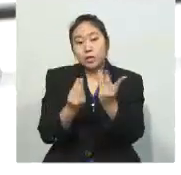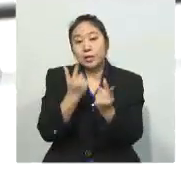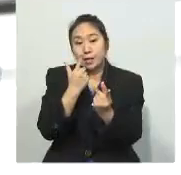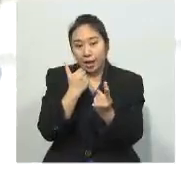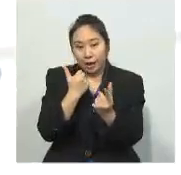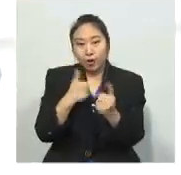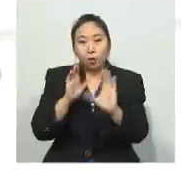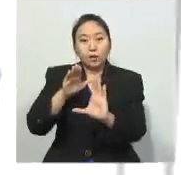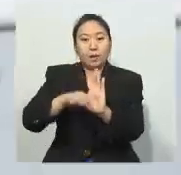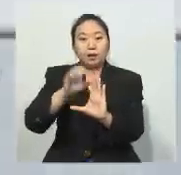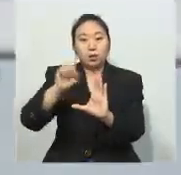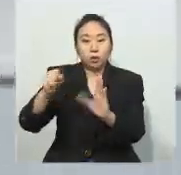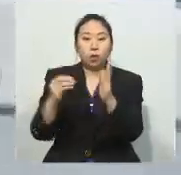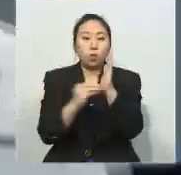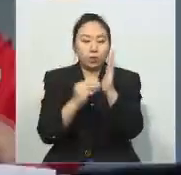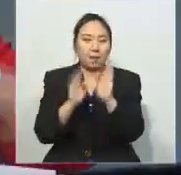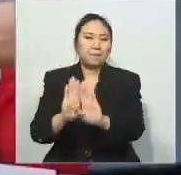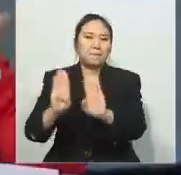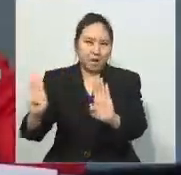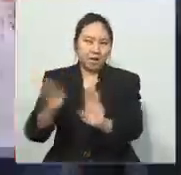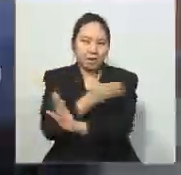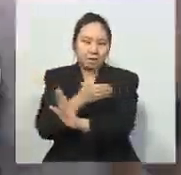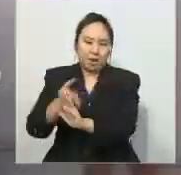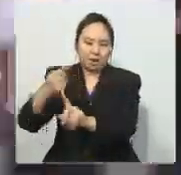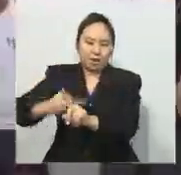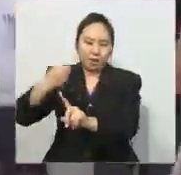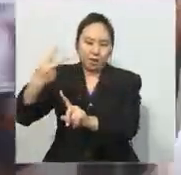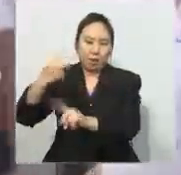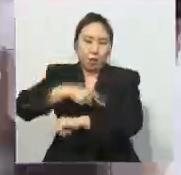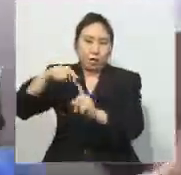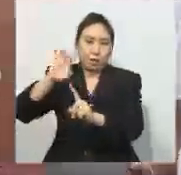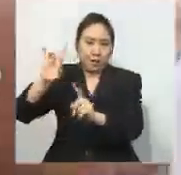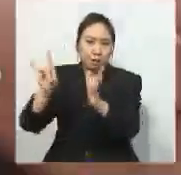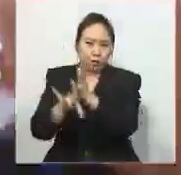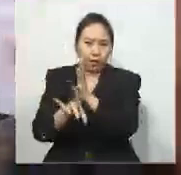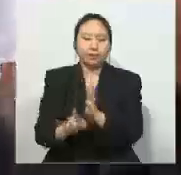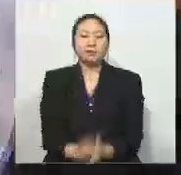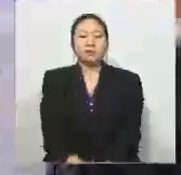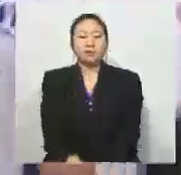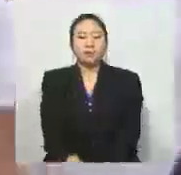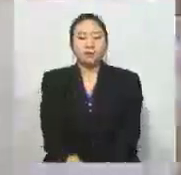รับผู้สมัครส.ส.เขตกทม.ไปจนถึงวันที่8กุมภาพันธ์นี้ค่ะ